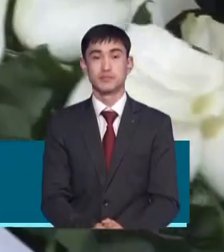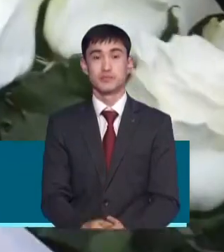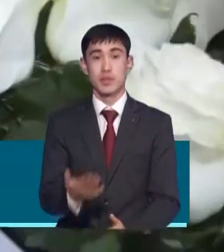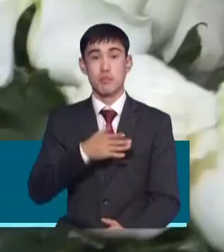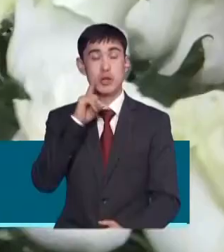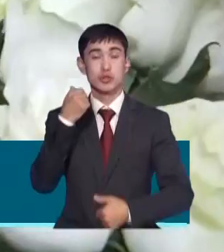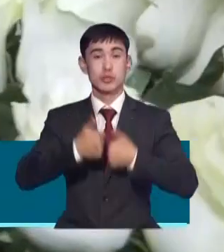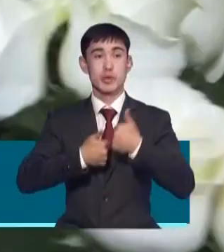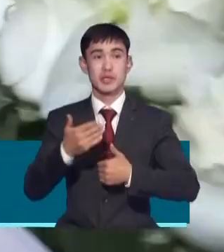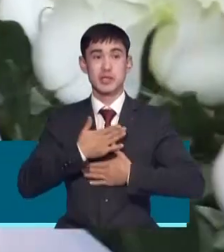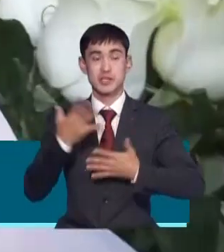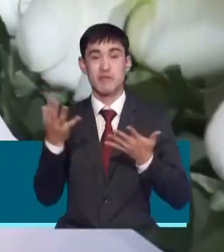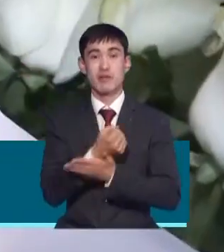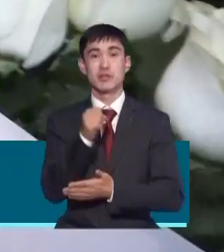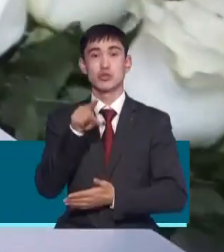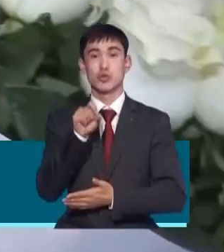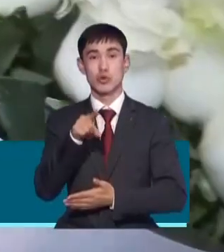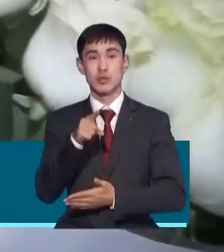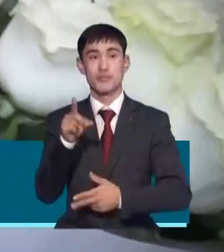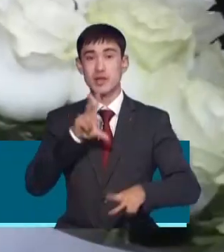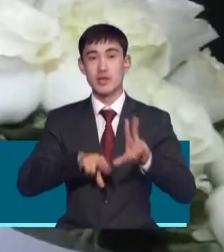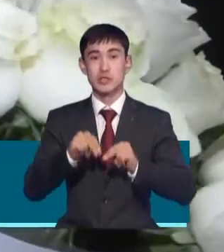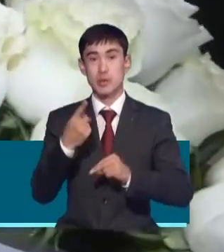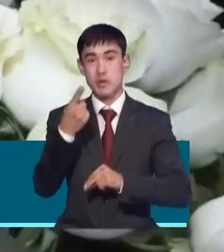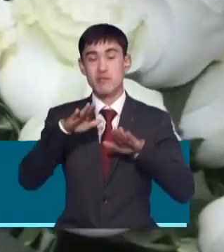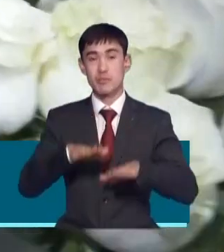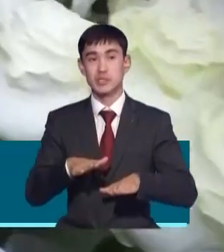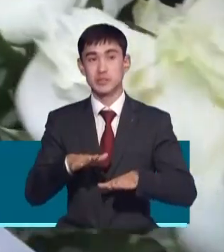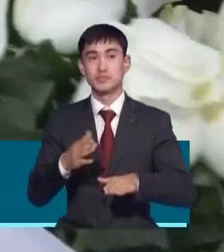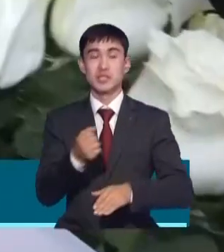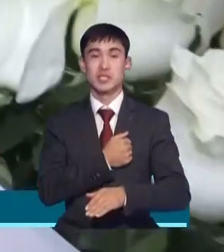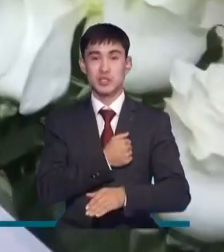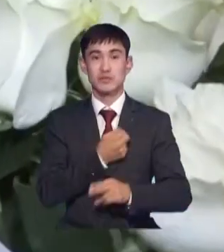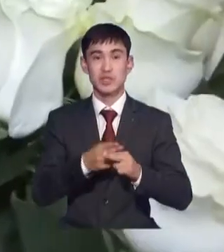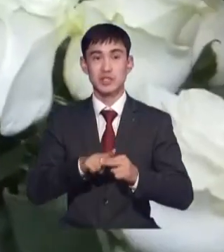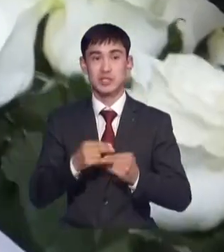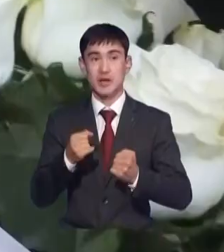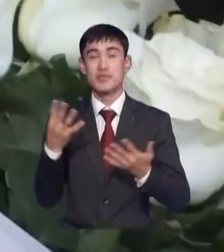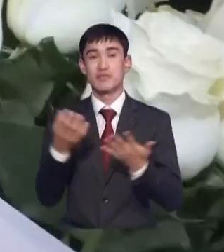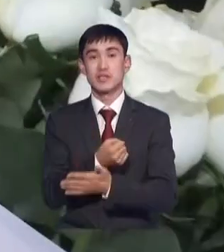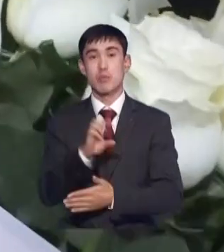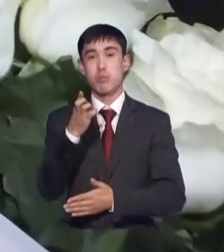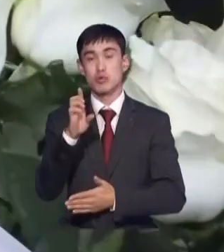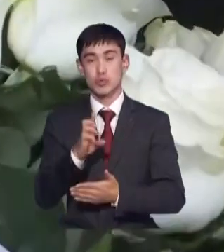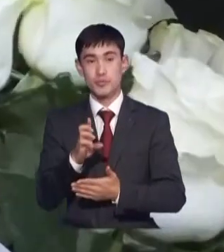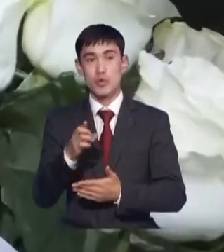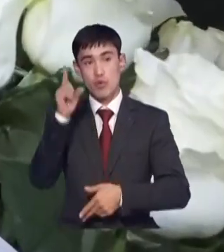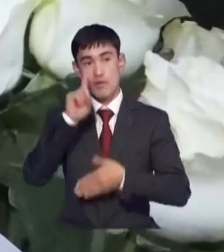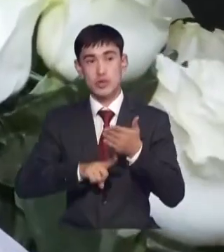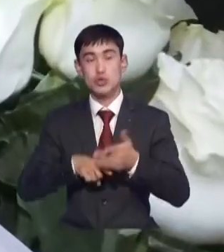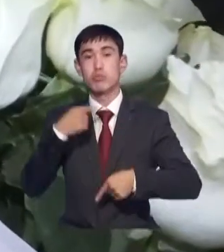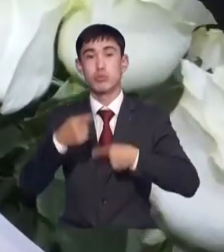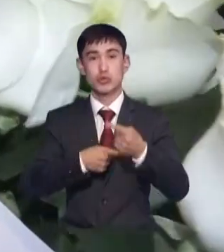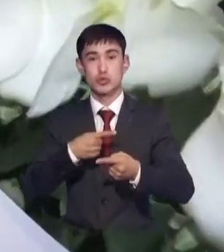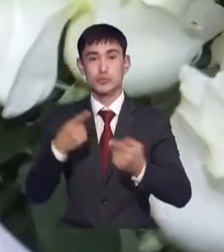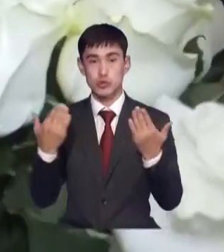На молодежном чемпионате я завоевала золото. Я надеялась на первое место. К сожалению, в этот раз я взяла лишь бронзу. Уверена, что в